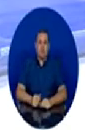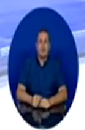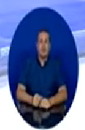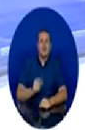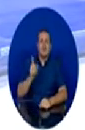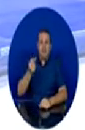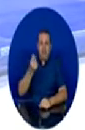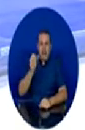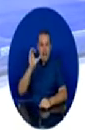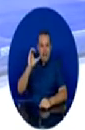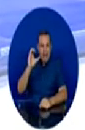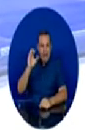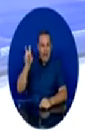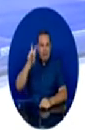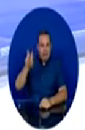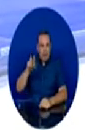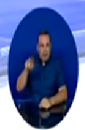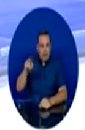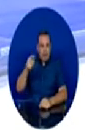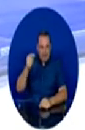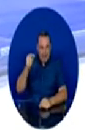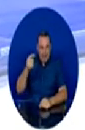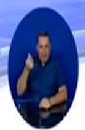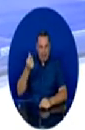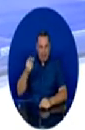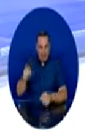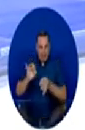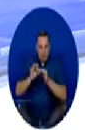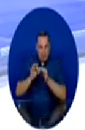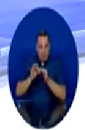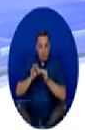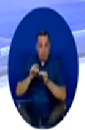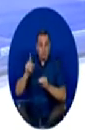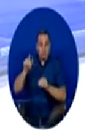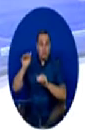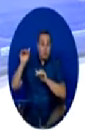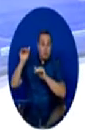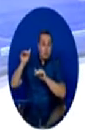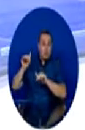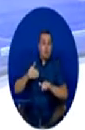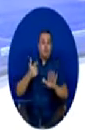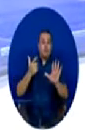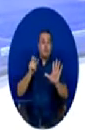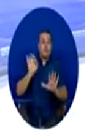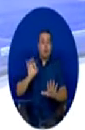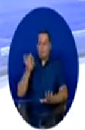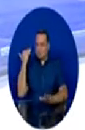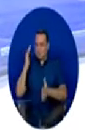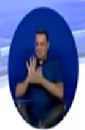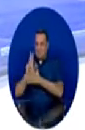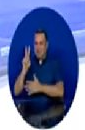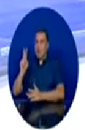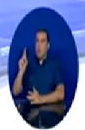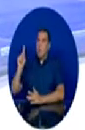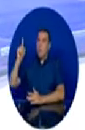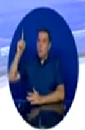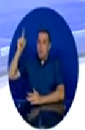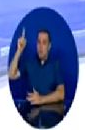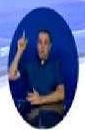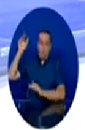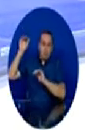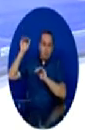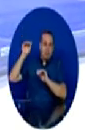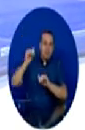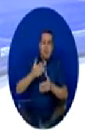חקלאות. הביטקוין השלים נפילה של, אין כסף, 70%. של נפילה של 70% מהשיא של דצמבר האחרון, והשווי של